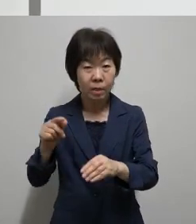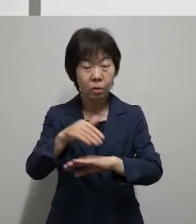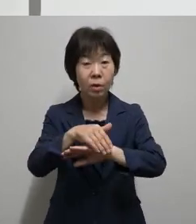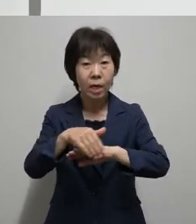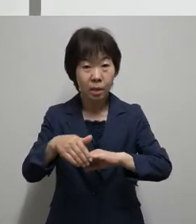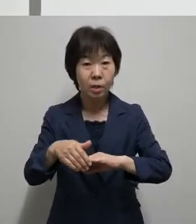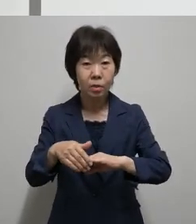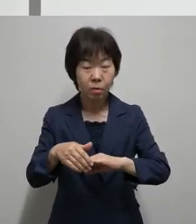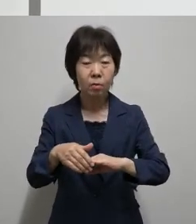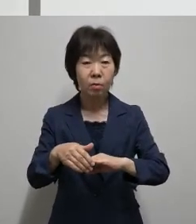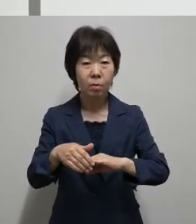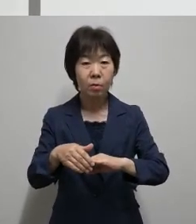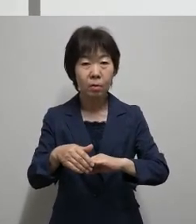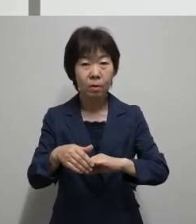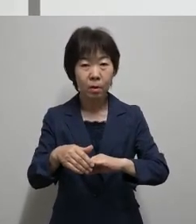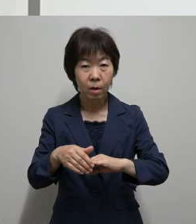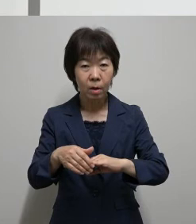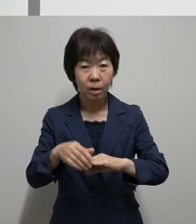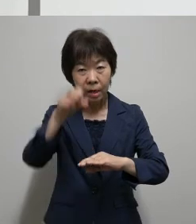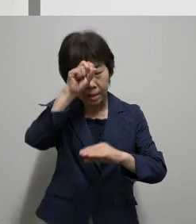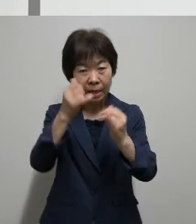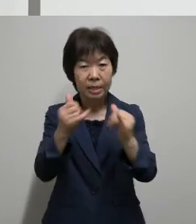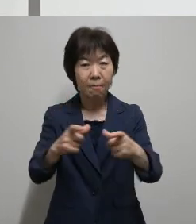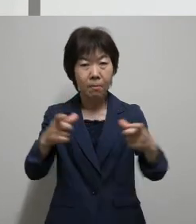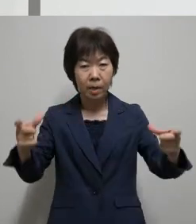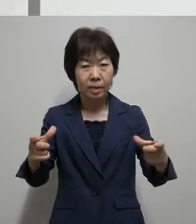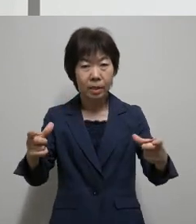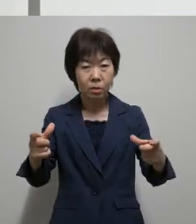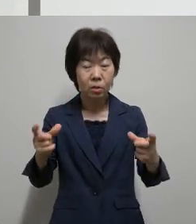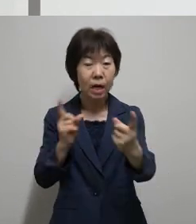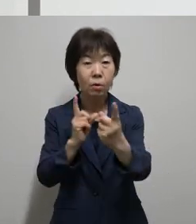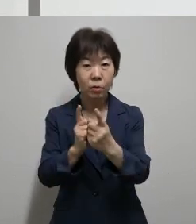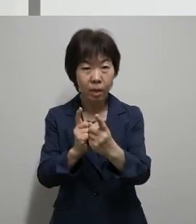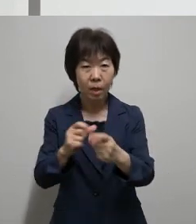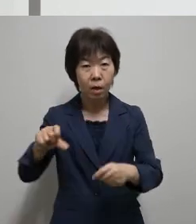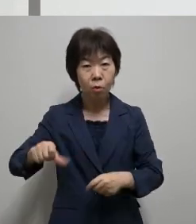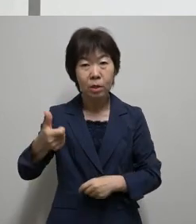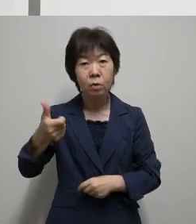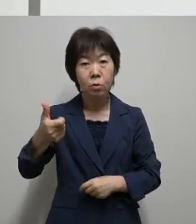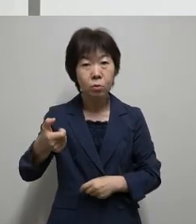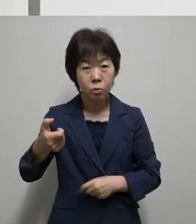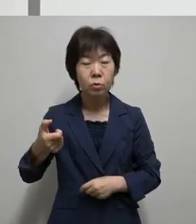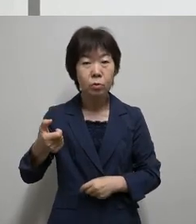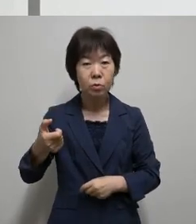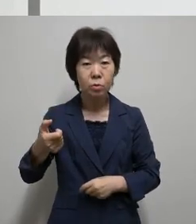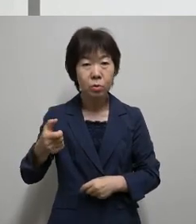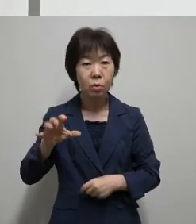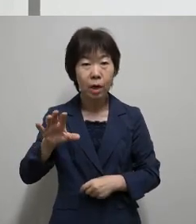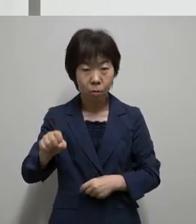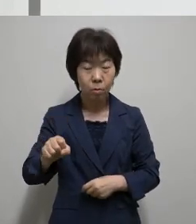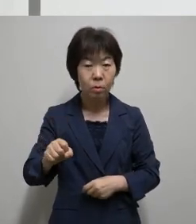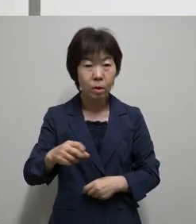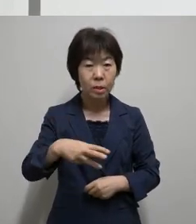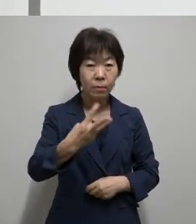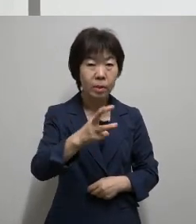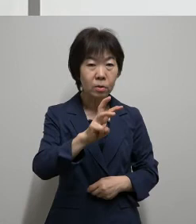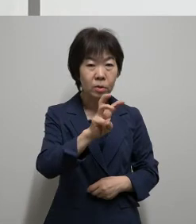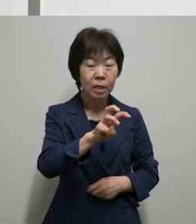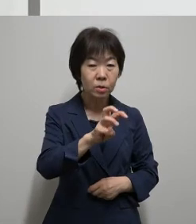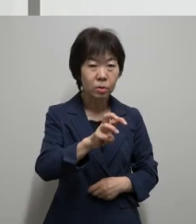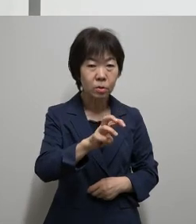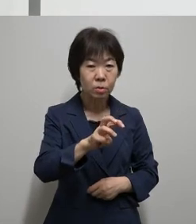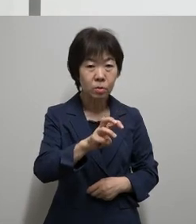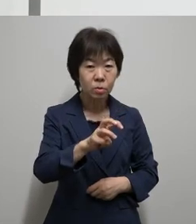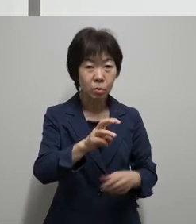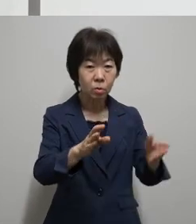県の計画だと患者急増時の緊急対応で550床程度の確保と330